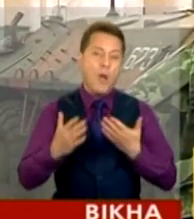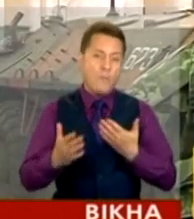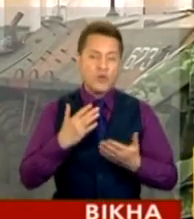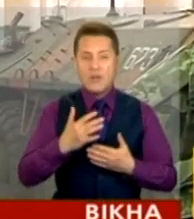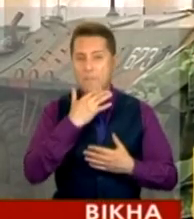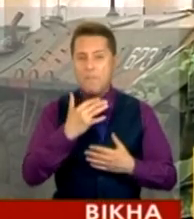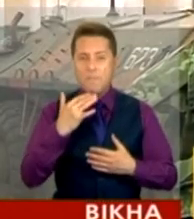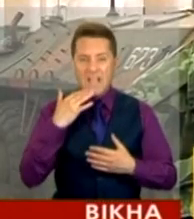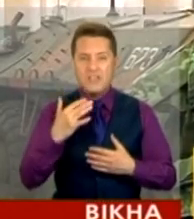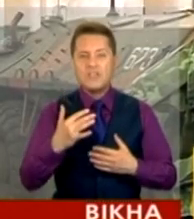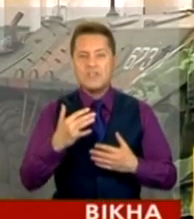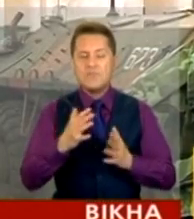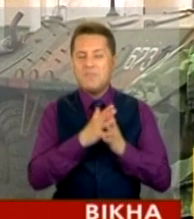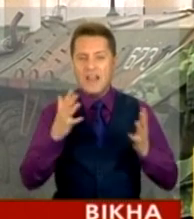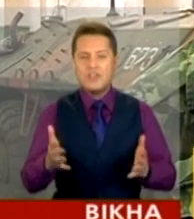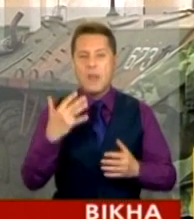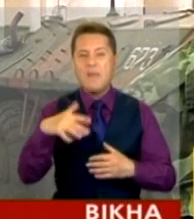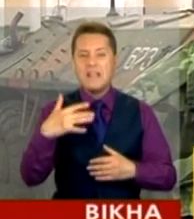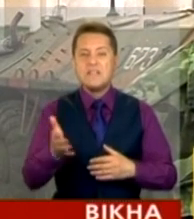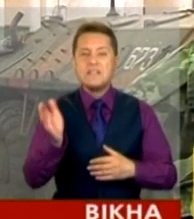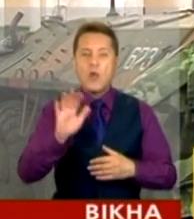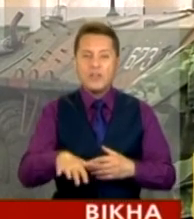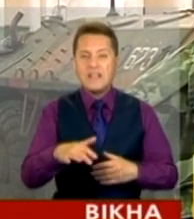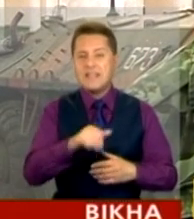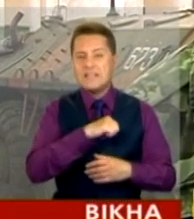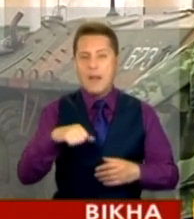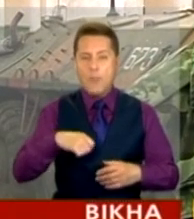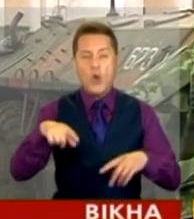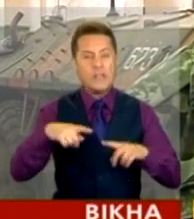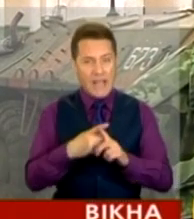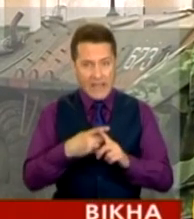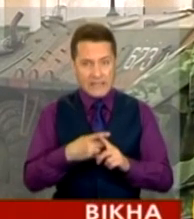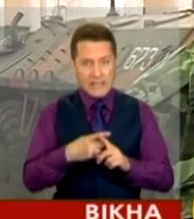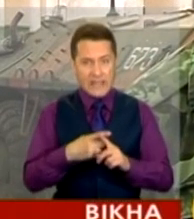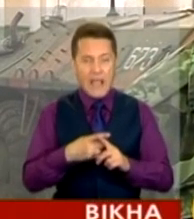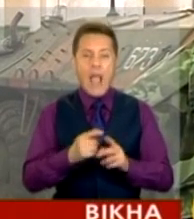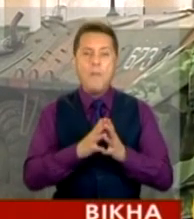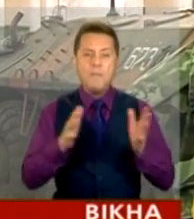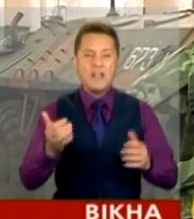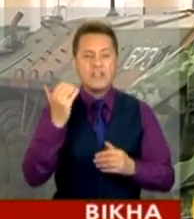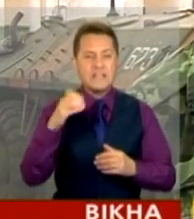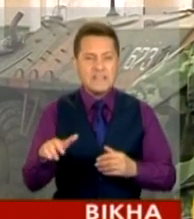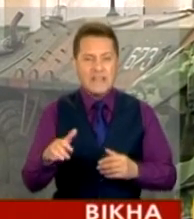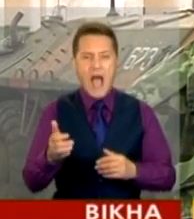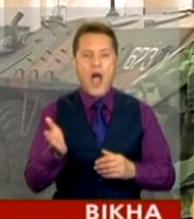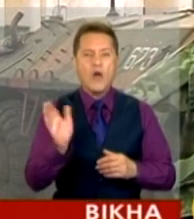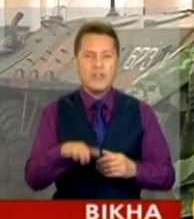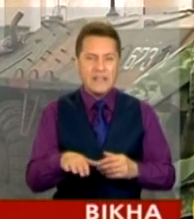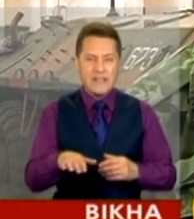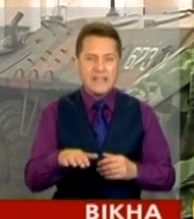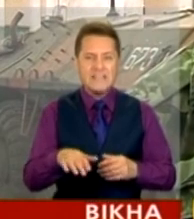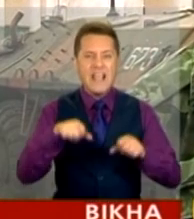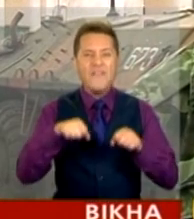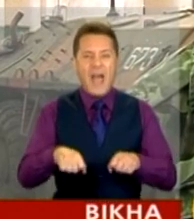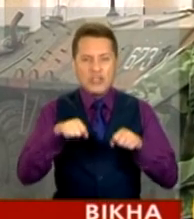мабуть, 50 одиниць самої техніки і більше 100 одиниць топ-паливних насосів,